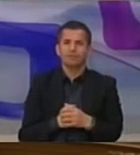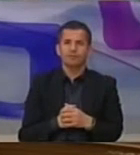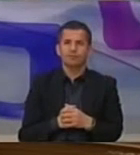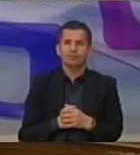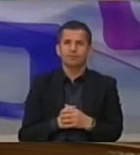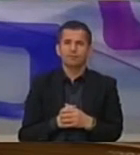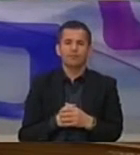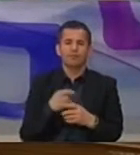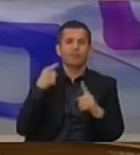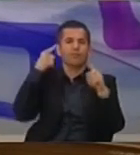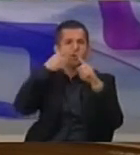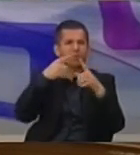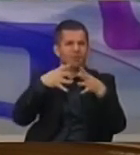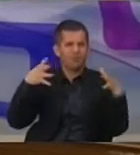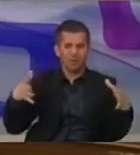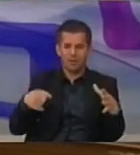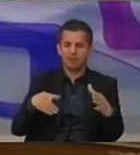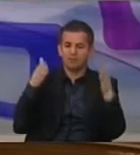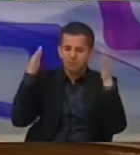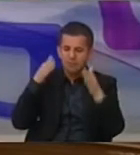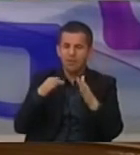madhor në fushën e rendit dhe ligjit.